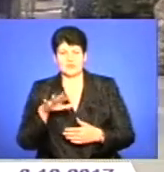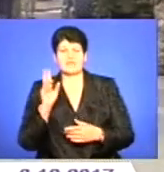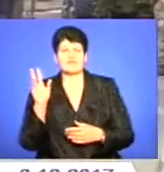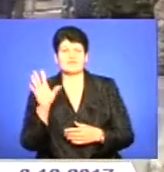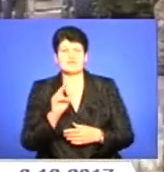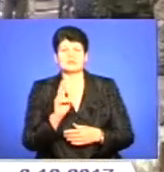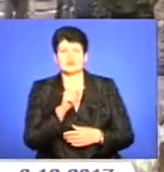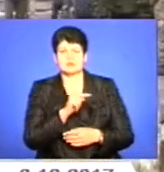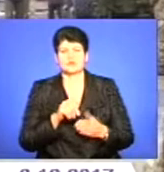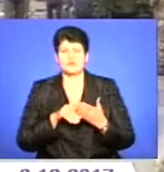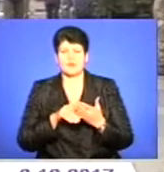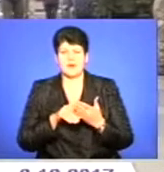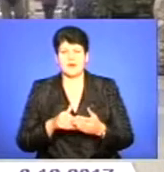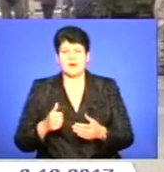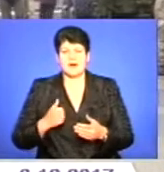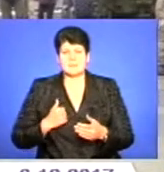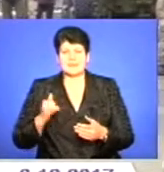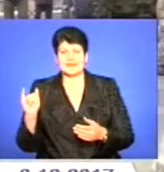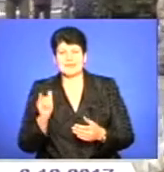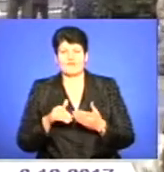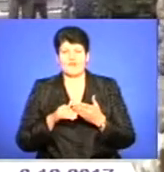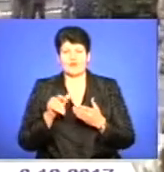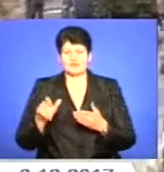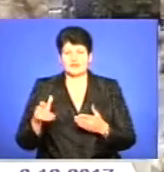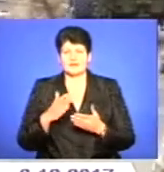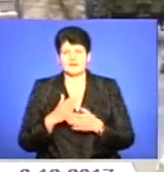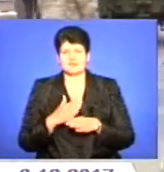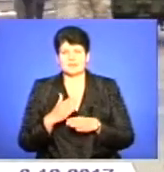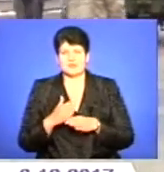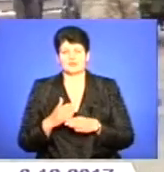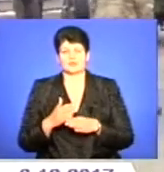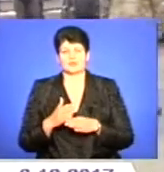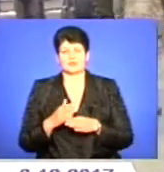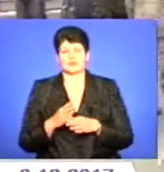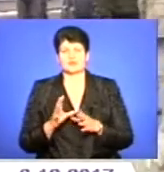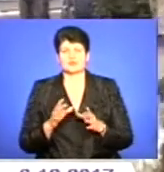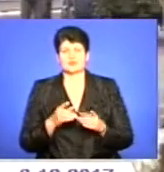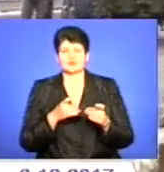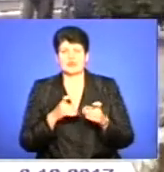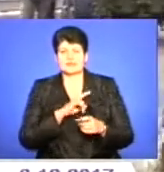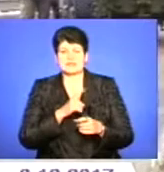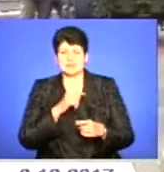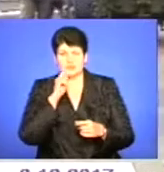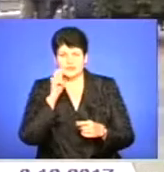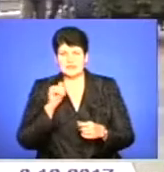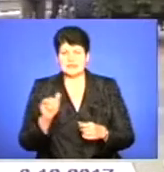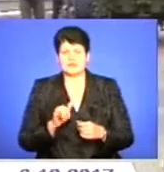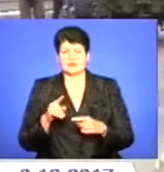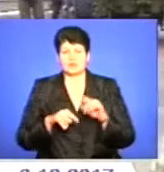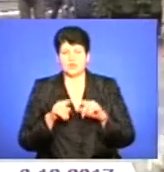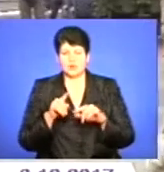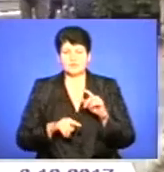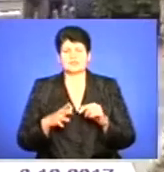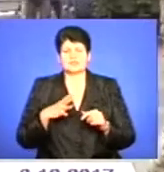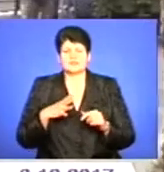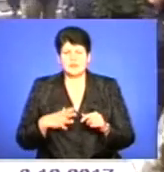допомагає. Тому що і армія волонтерів також є частиною, можна сказати, Збройних сил України. І родичі військовослужбовців, які також і